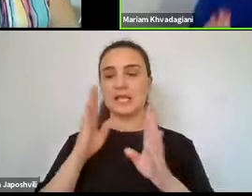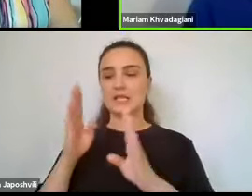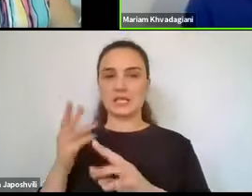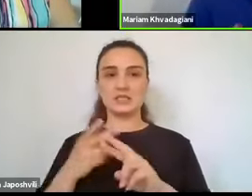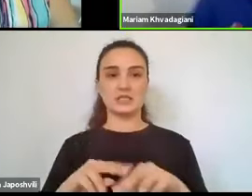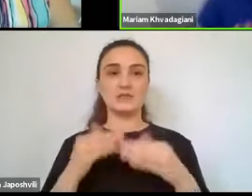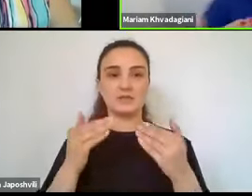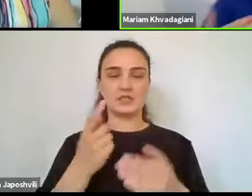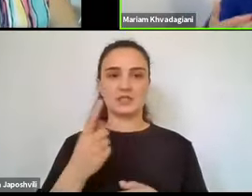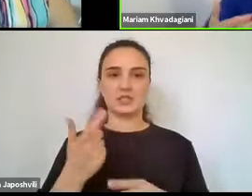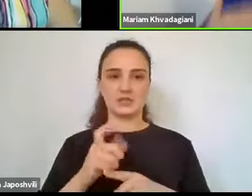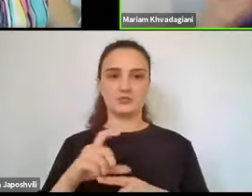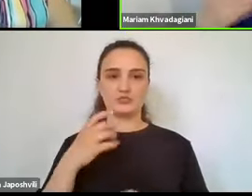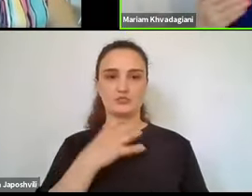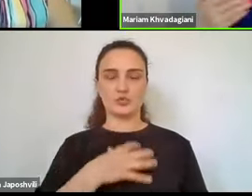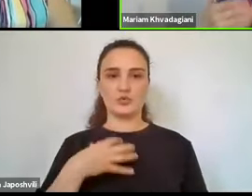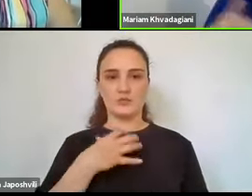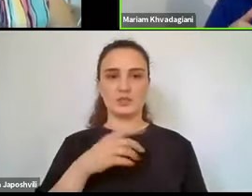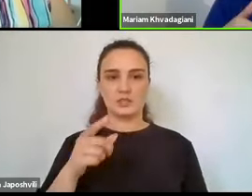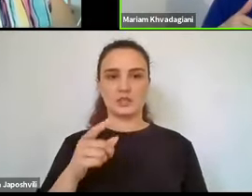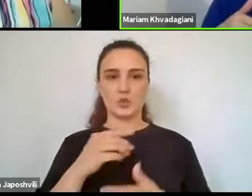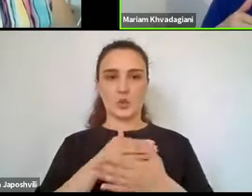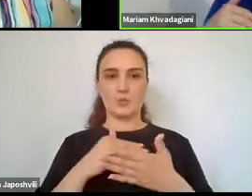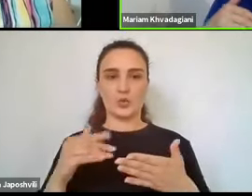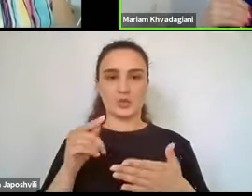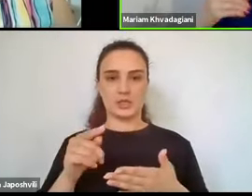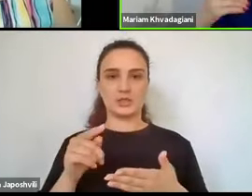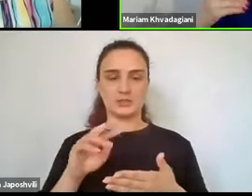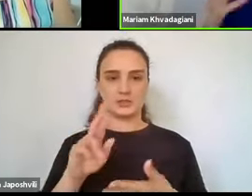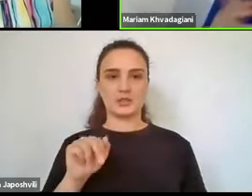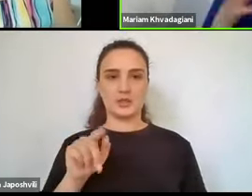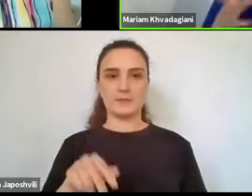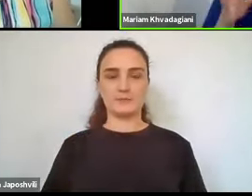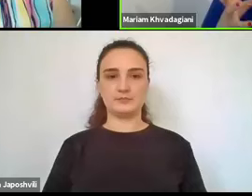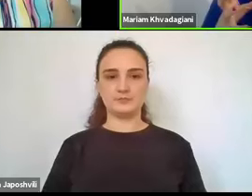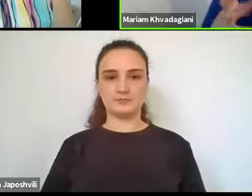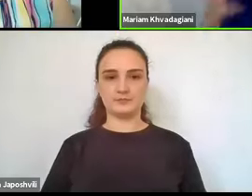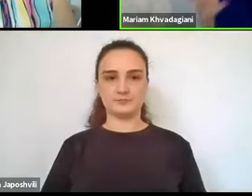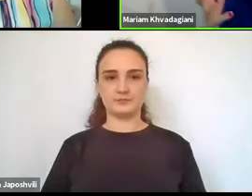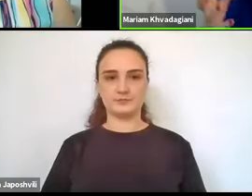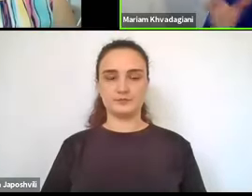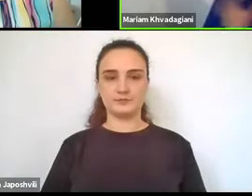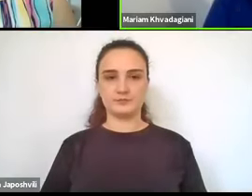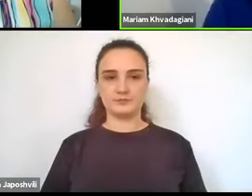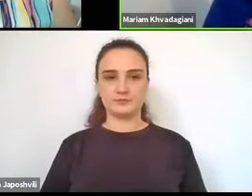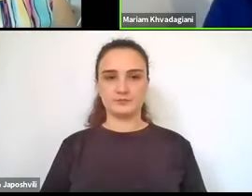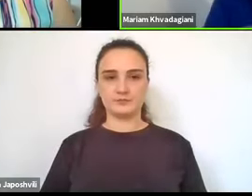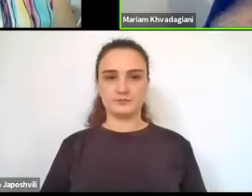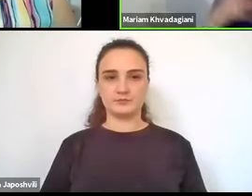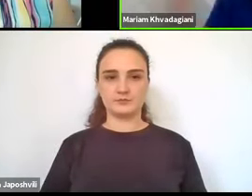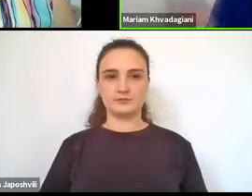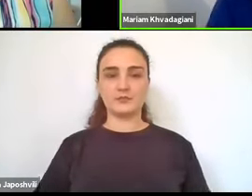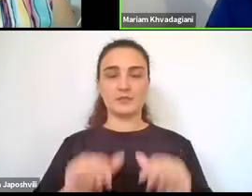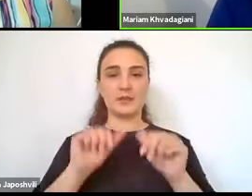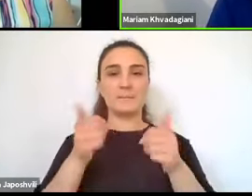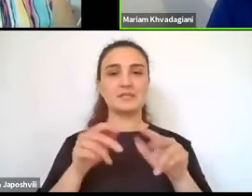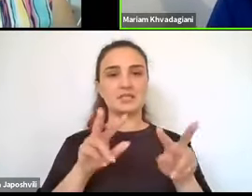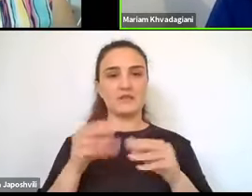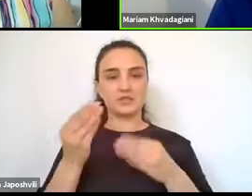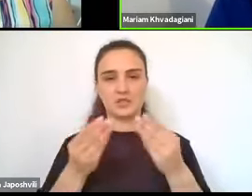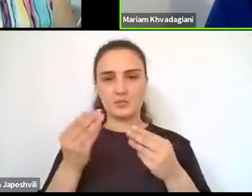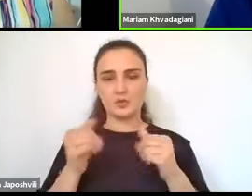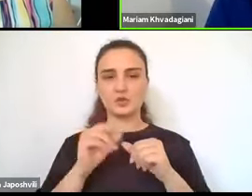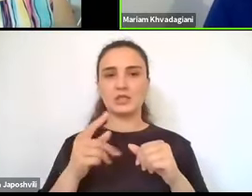ერთ-ერთი ძალიან მნიშვნელოვანი კომპონენტი და აი მსგავსი თამაში ითამაშოს, ან ლექსიკური